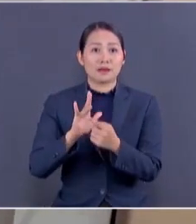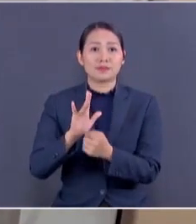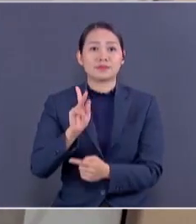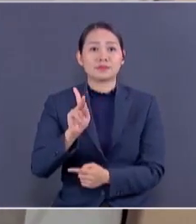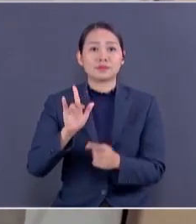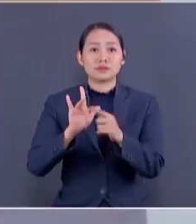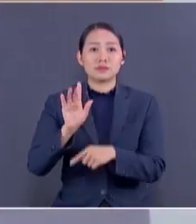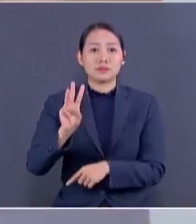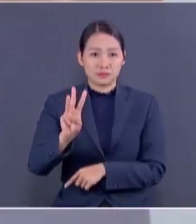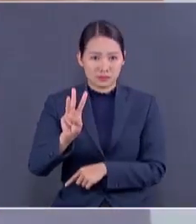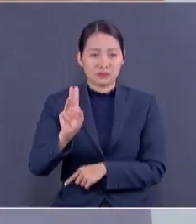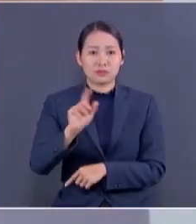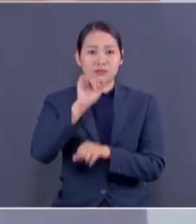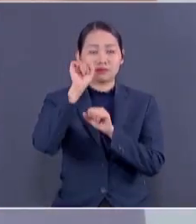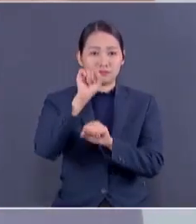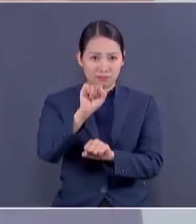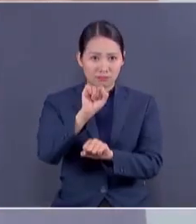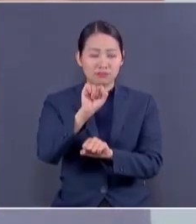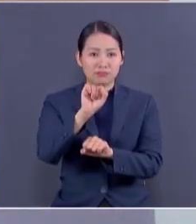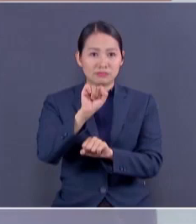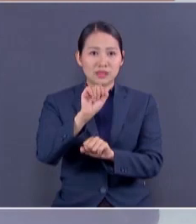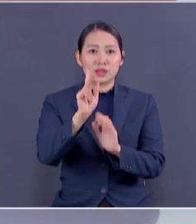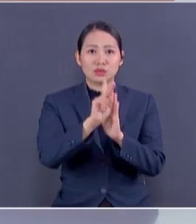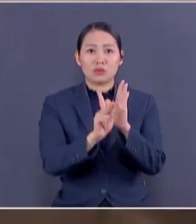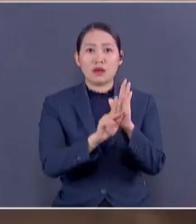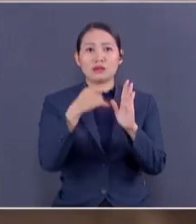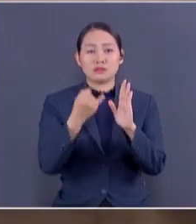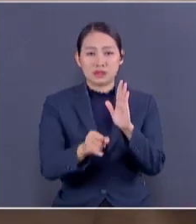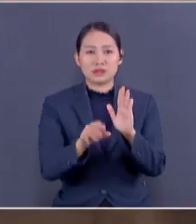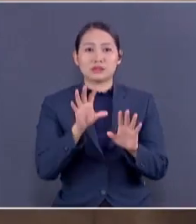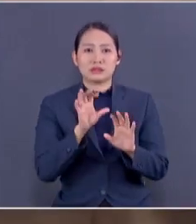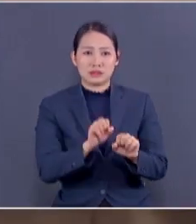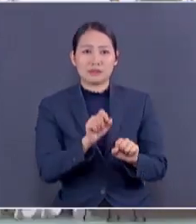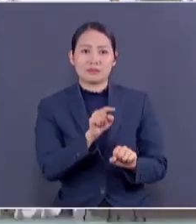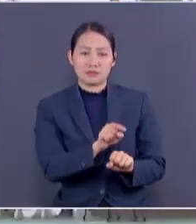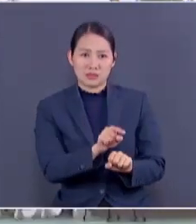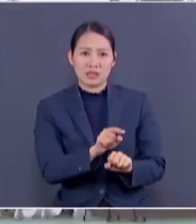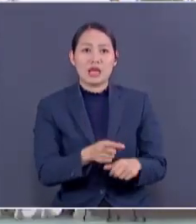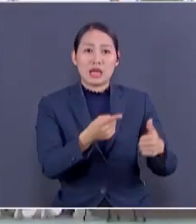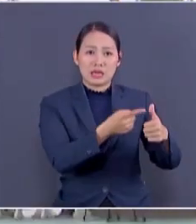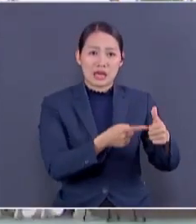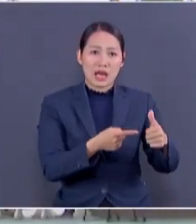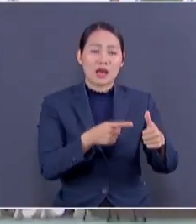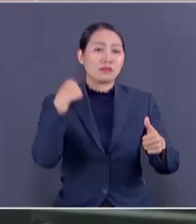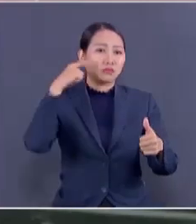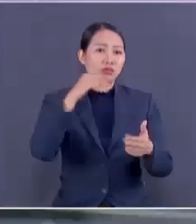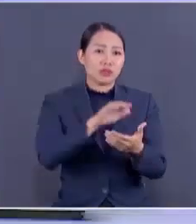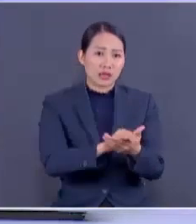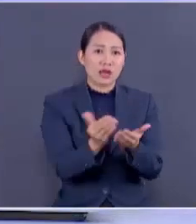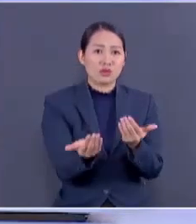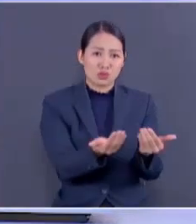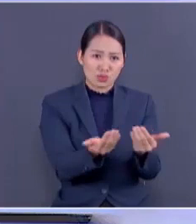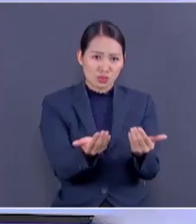ป็นสามีแหละครับที่ฆ่าลูกแล้วก็ภรรยาก่อนที่จะตัดสินใจฆ่าตัวเองตายตามแต่ว่าไม่สำเร็จนะครับในข้อหา